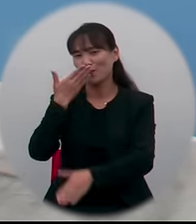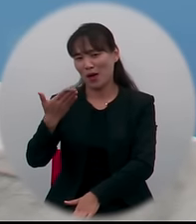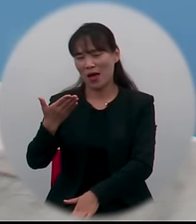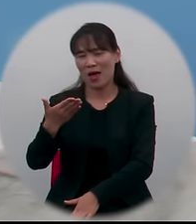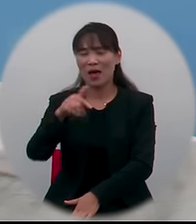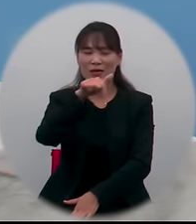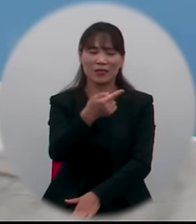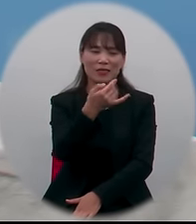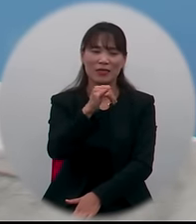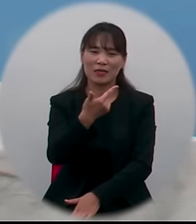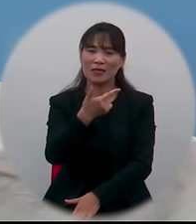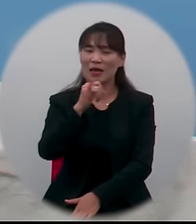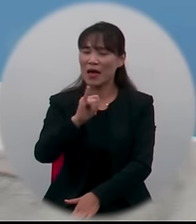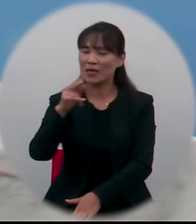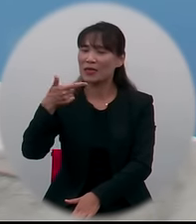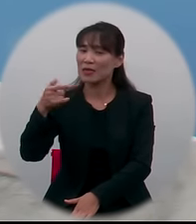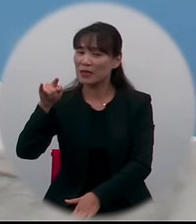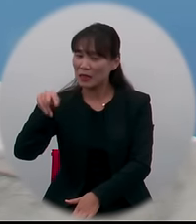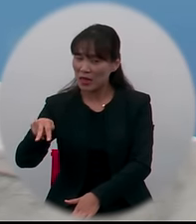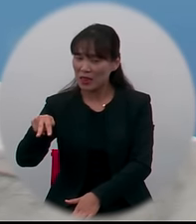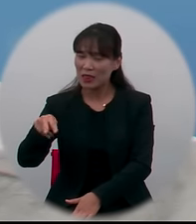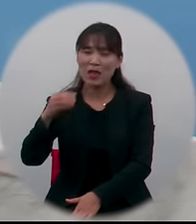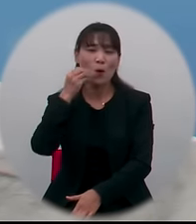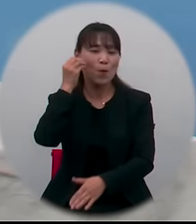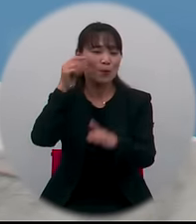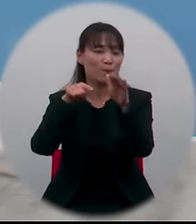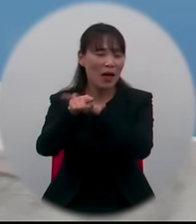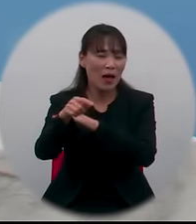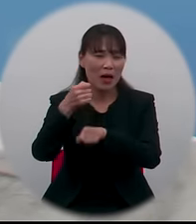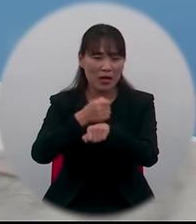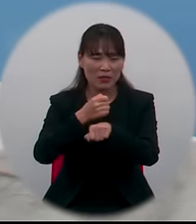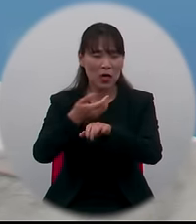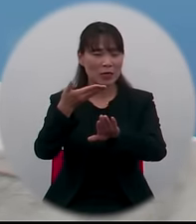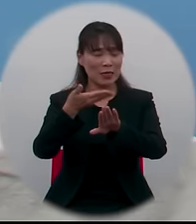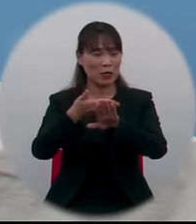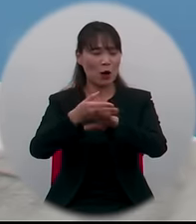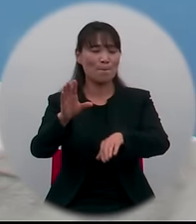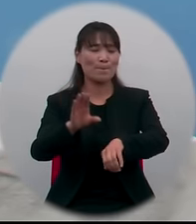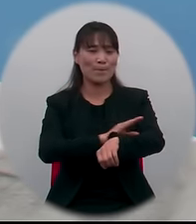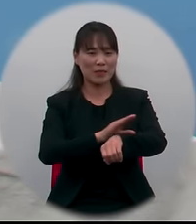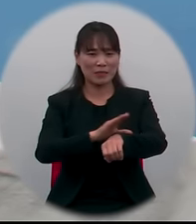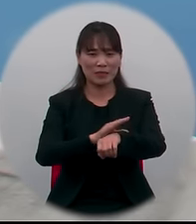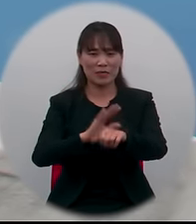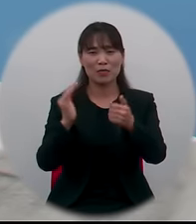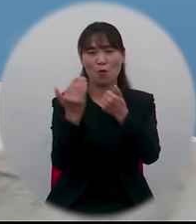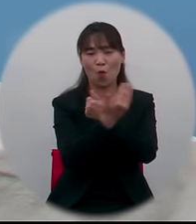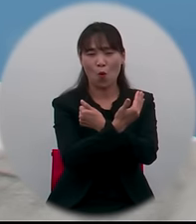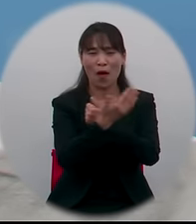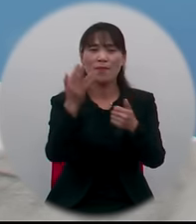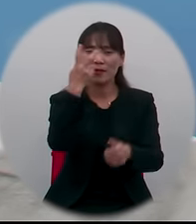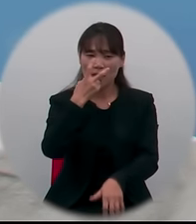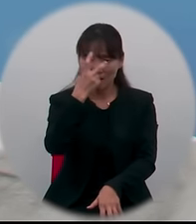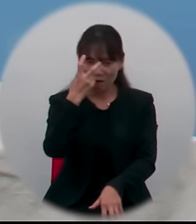있어요 제가 오늘 꿀팁을 알려 드리죠 그린 아이라는 사이트에 들어가셔서 다른 소프트웨어는 쳐다 도 보지 마시고 PC